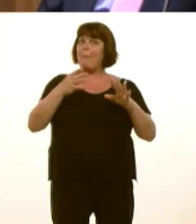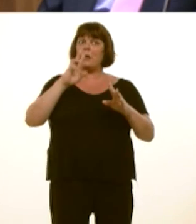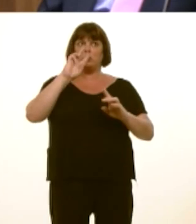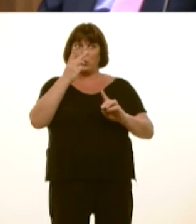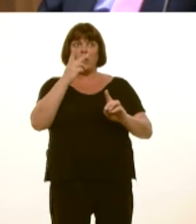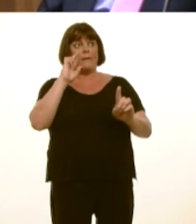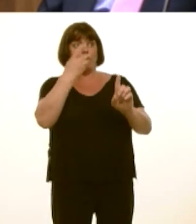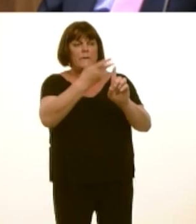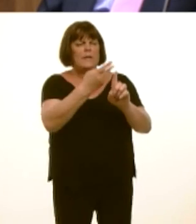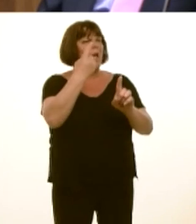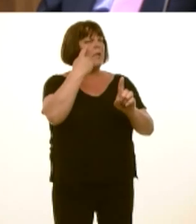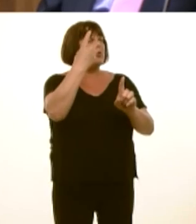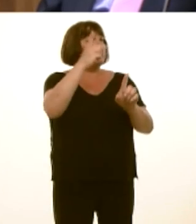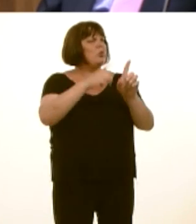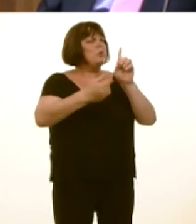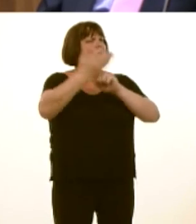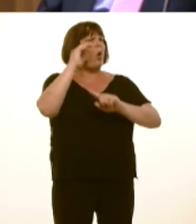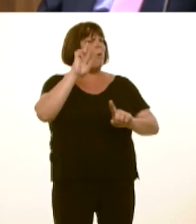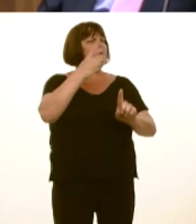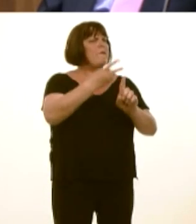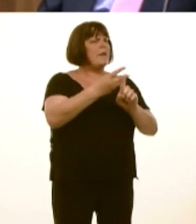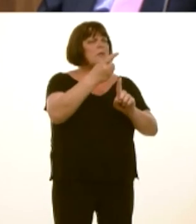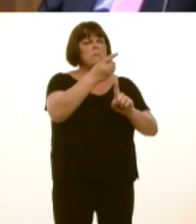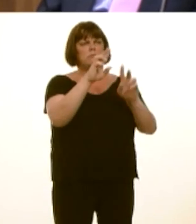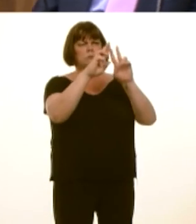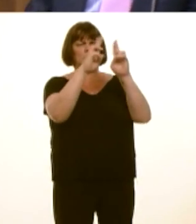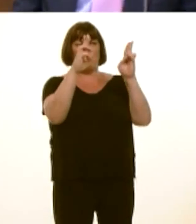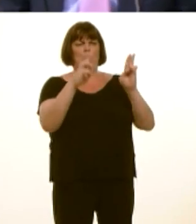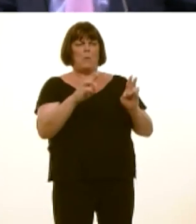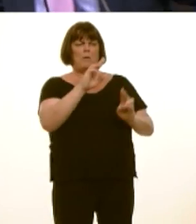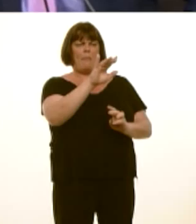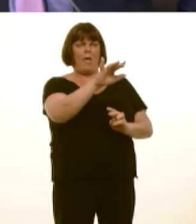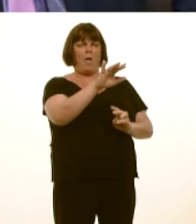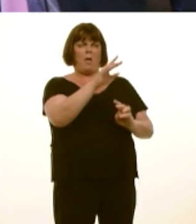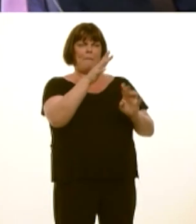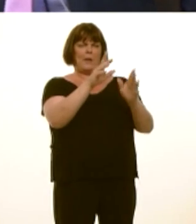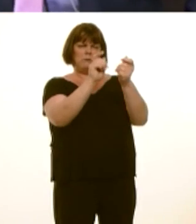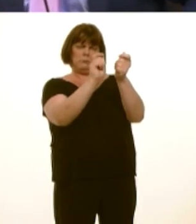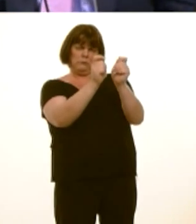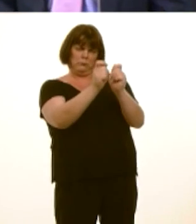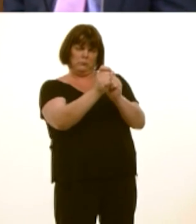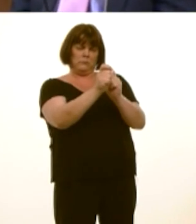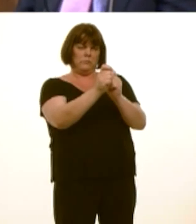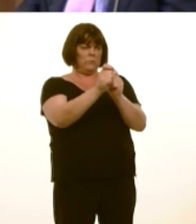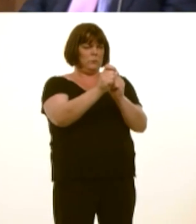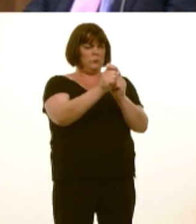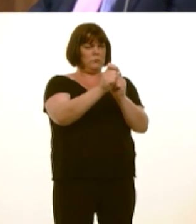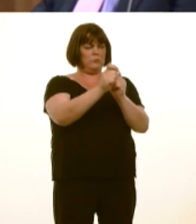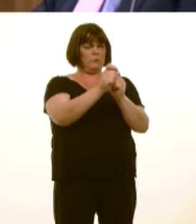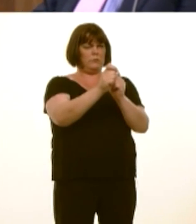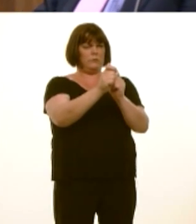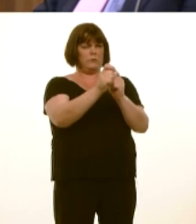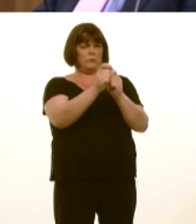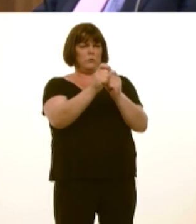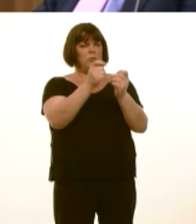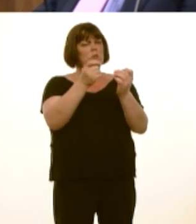adeilad wedi cael ei adnewyddu ar yr Ynys, er mwyn wrth gwrs bod yn rhywbeth bydde bod yn gallu defnyddio pan maen nhw ar yr